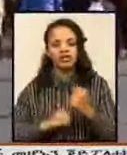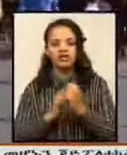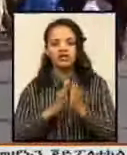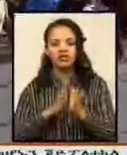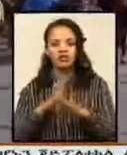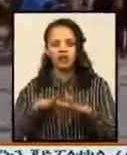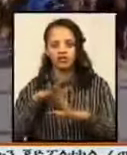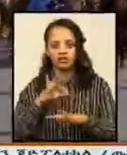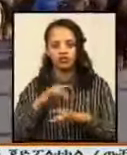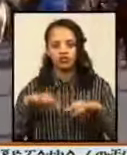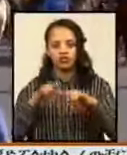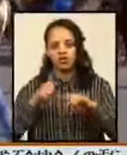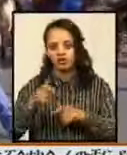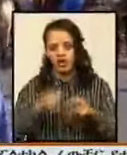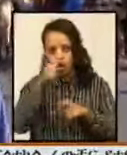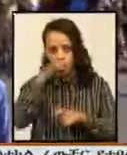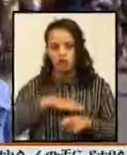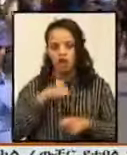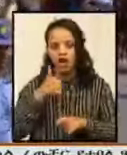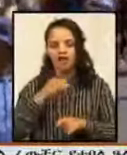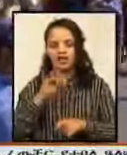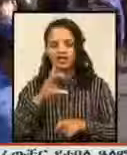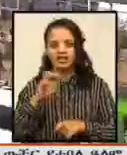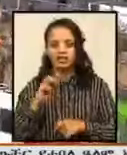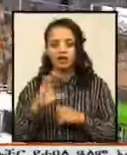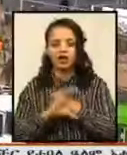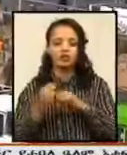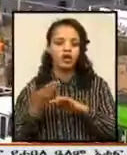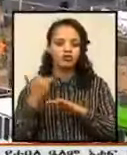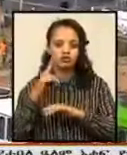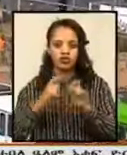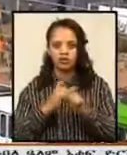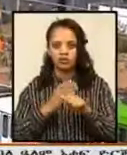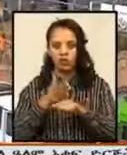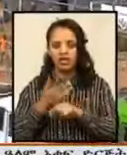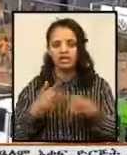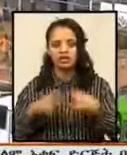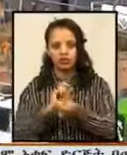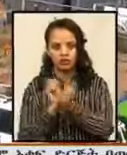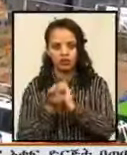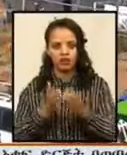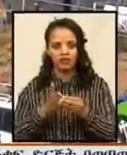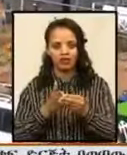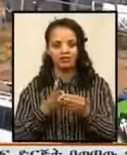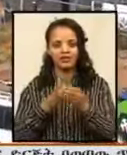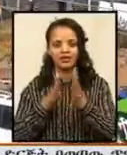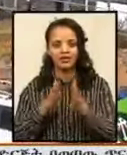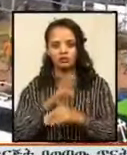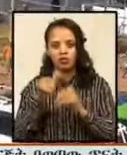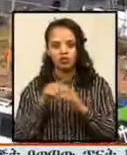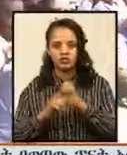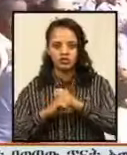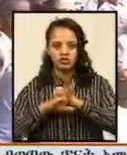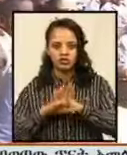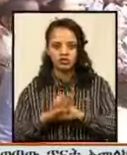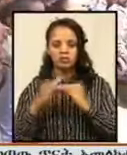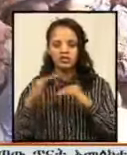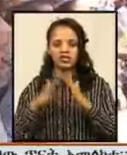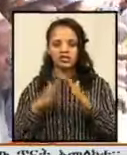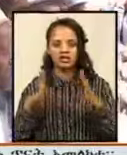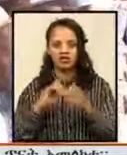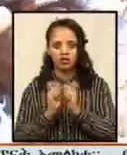የተገኙት የዞኑ ዋና አስተዳዳሪ አቶ አሊ ከድር በአገሪቱ ካለፉት 3 ዓመታት ወዲህ በመጣው የለውጥ አመራር መሪነት በሁሉም ዘርፎች መጠነ ሰፊ